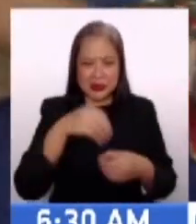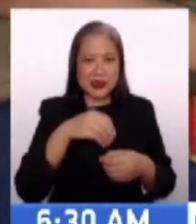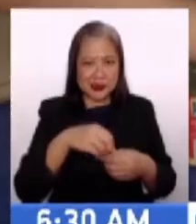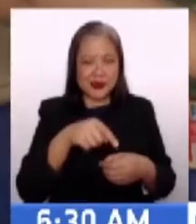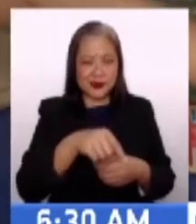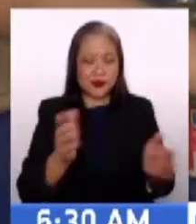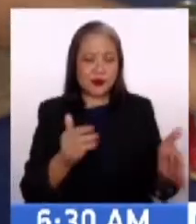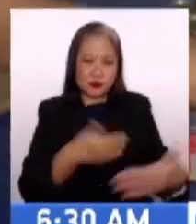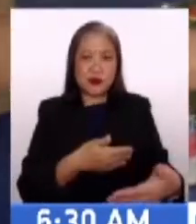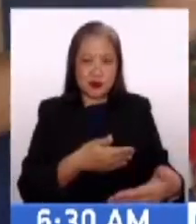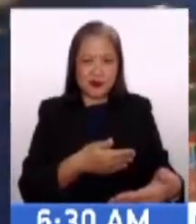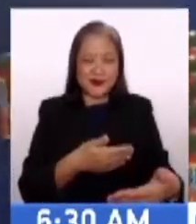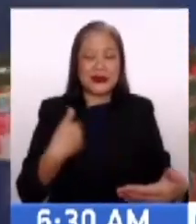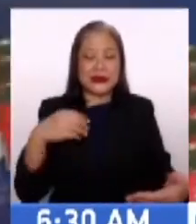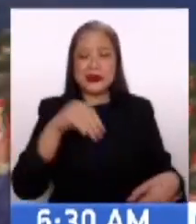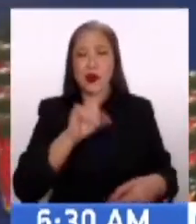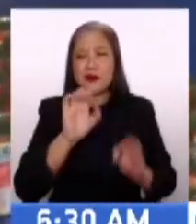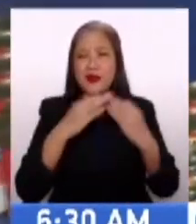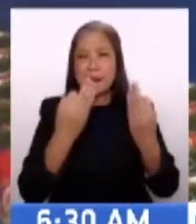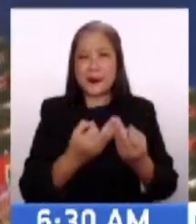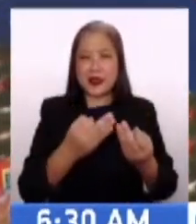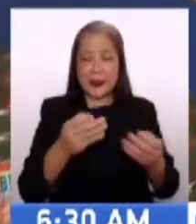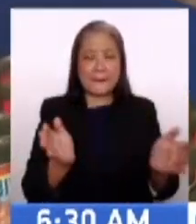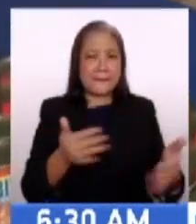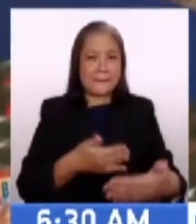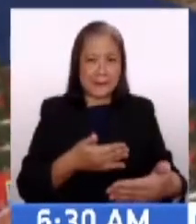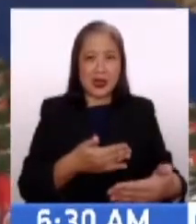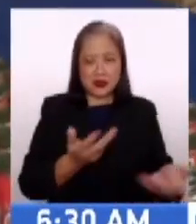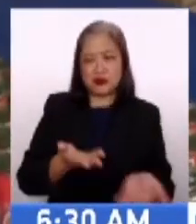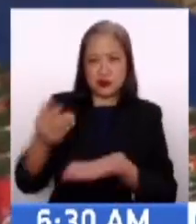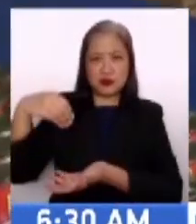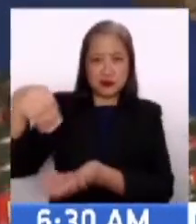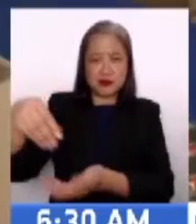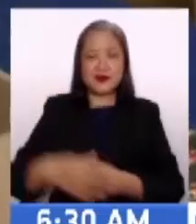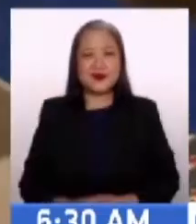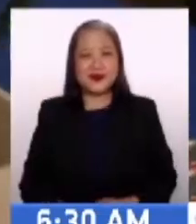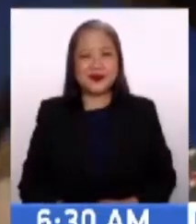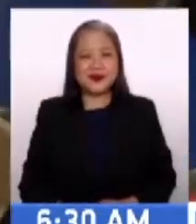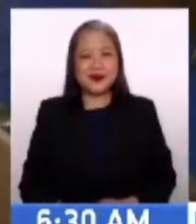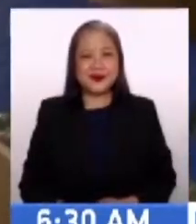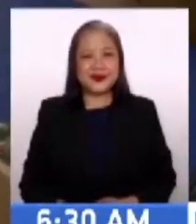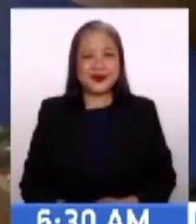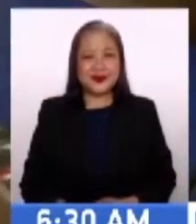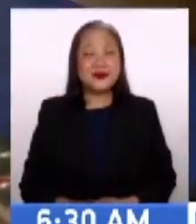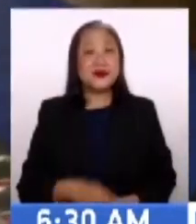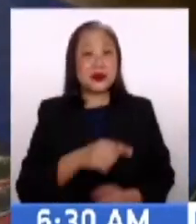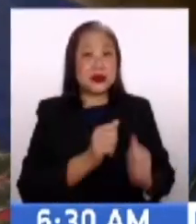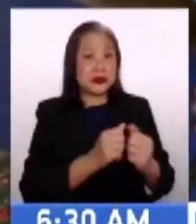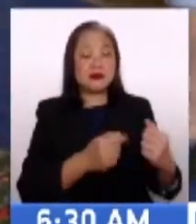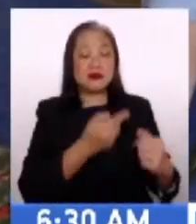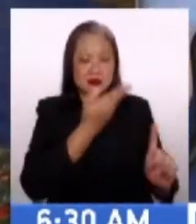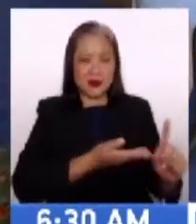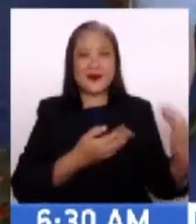pack nitong ating ipinamimigay ng DSWD. At makakasama natin ngayon ang isa po sa mga volunteer dito